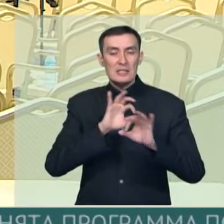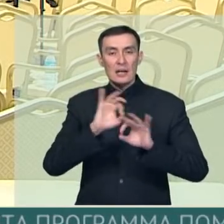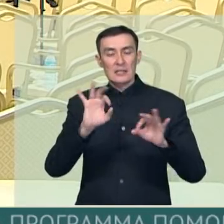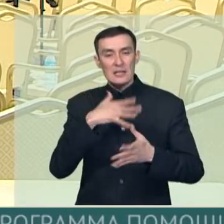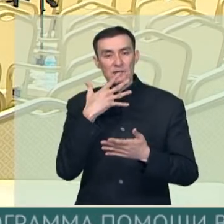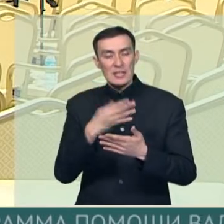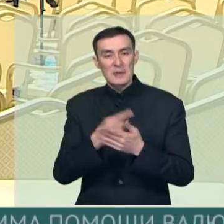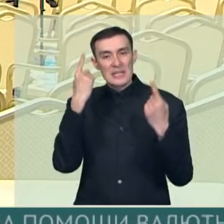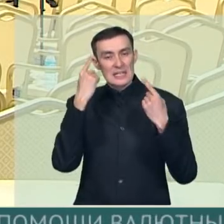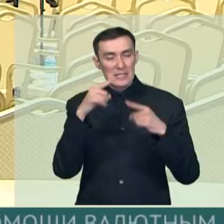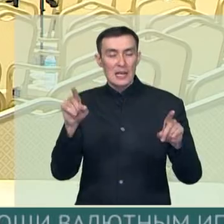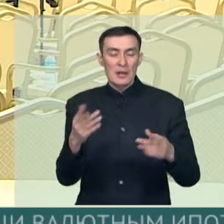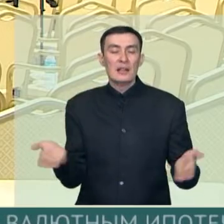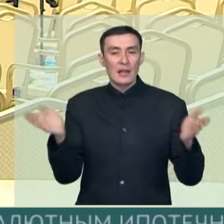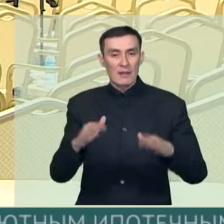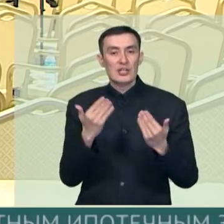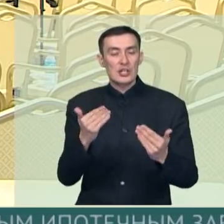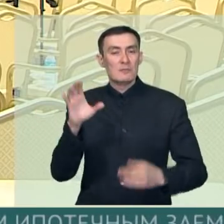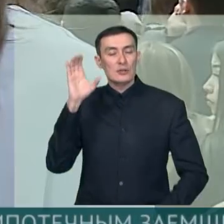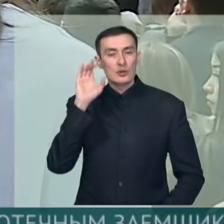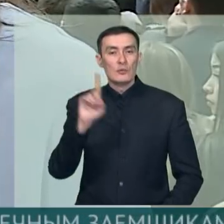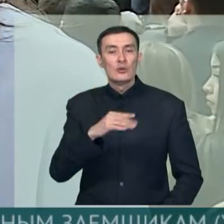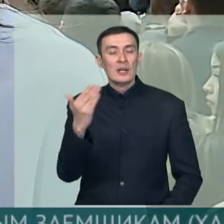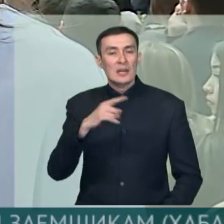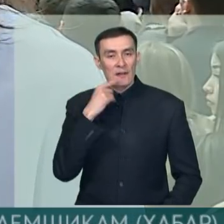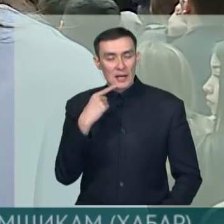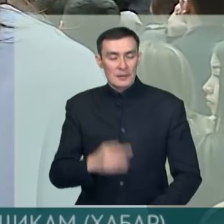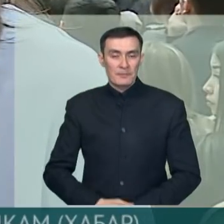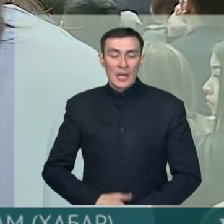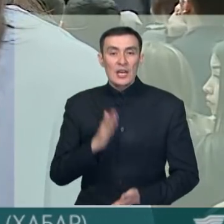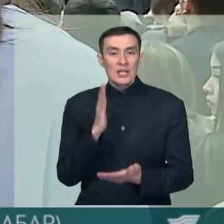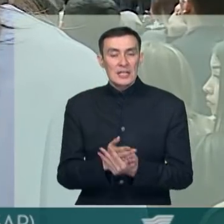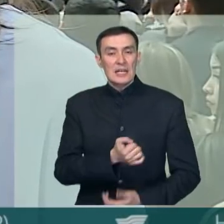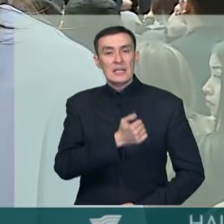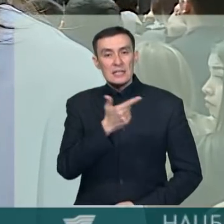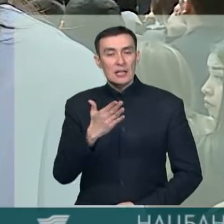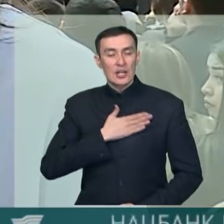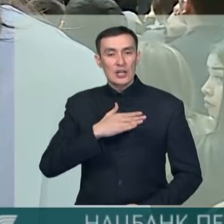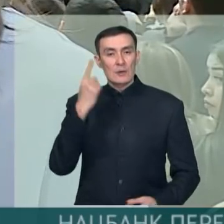нами своими идеями. Давайте послушаем. Есть именно несколько наших проектов,